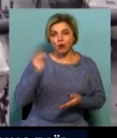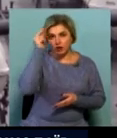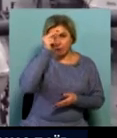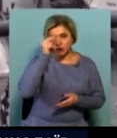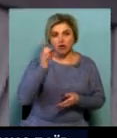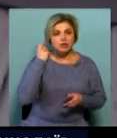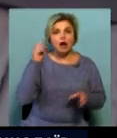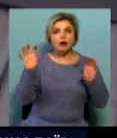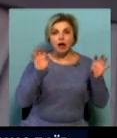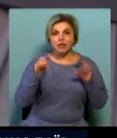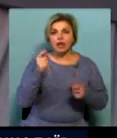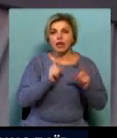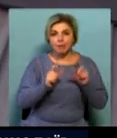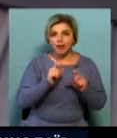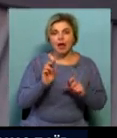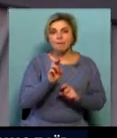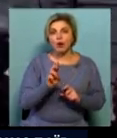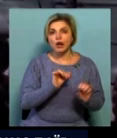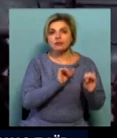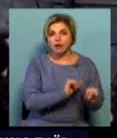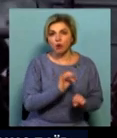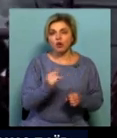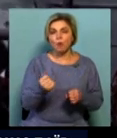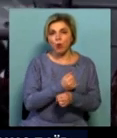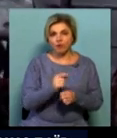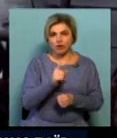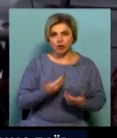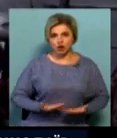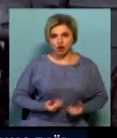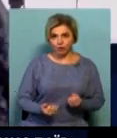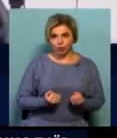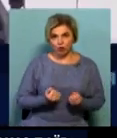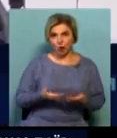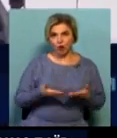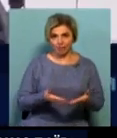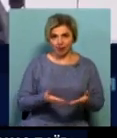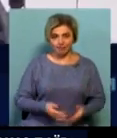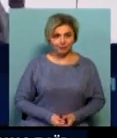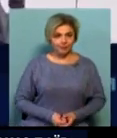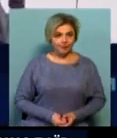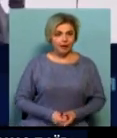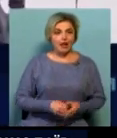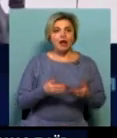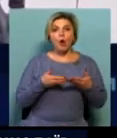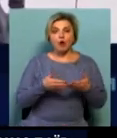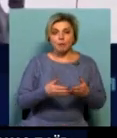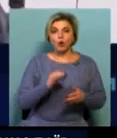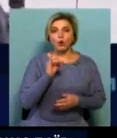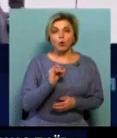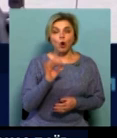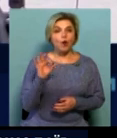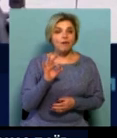радіаційного, хімічного, біологічного захисту та боротьби за живучість корабля. Середній десантний корабель «Юрій